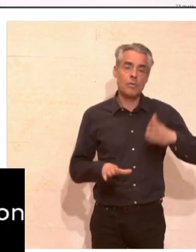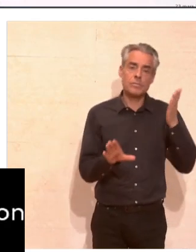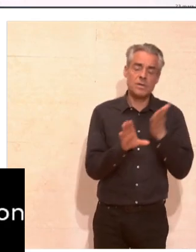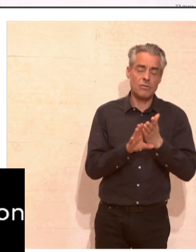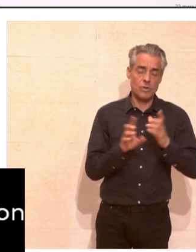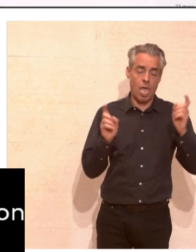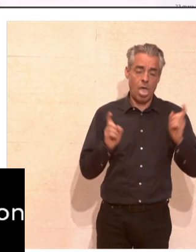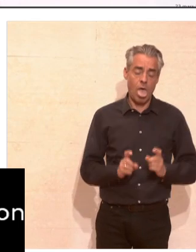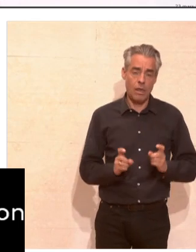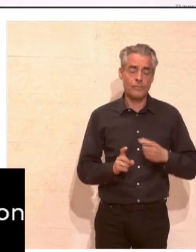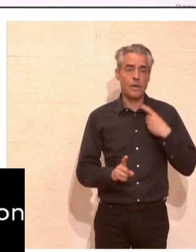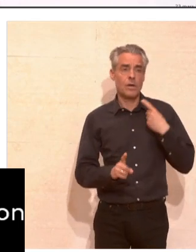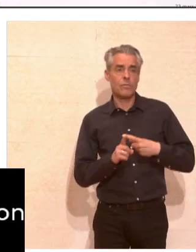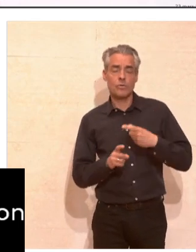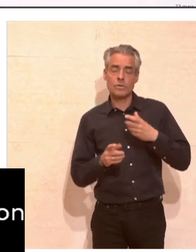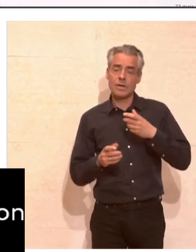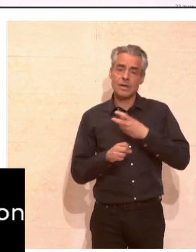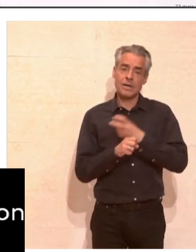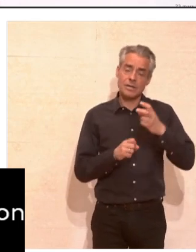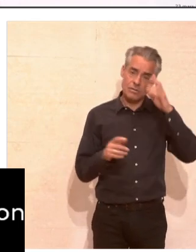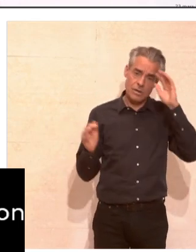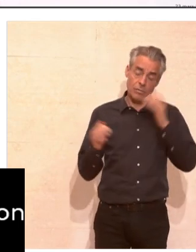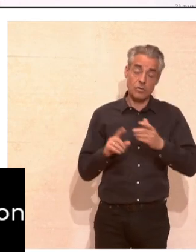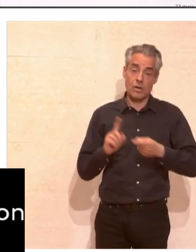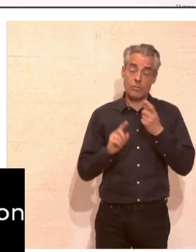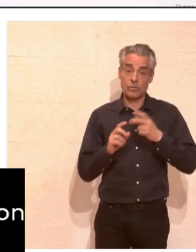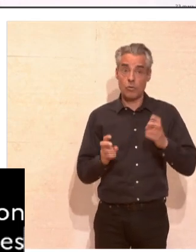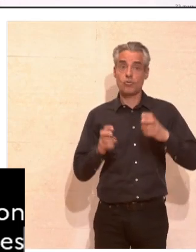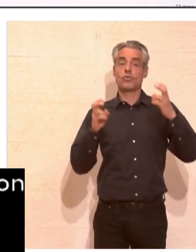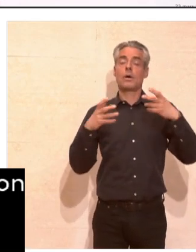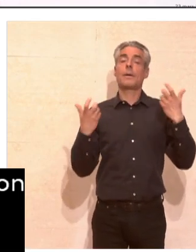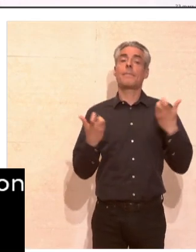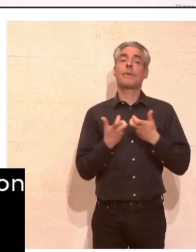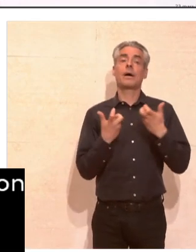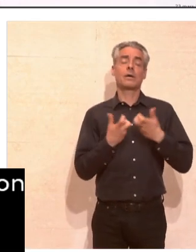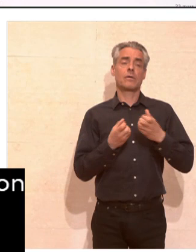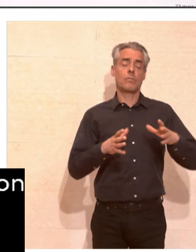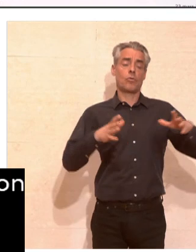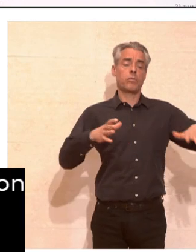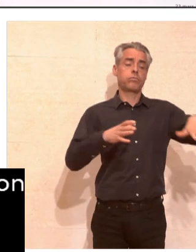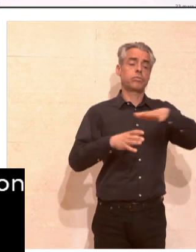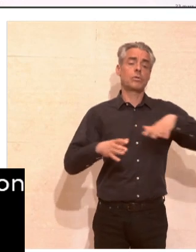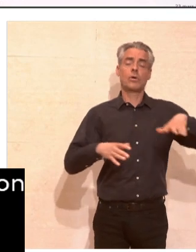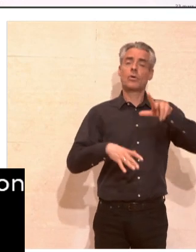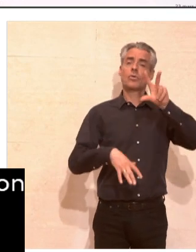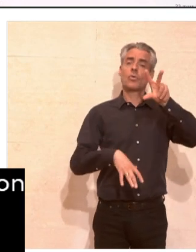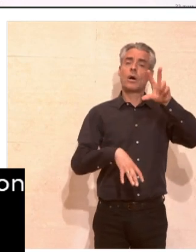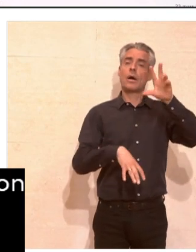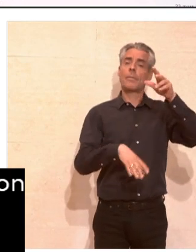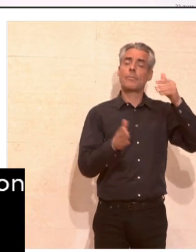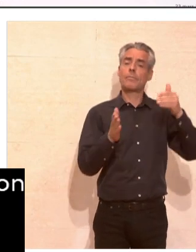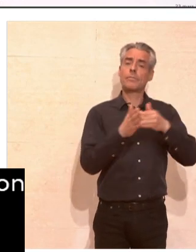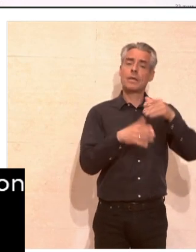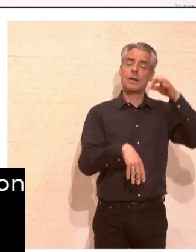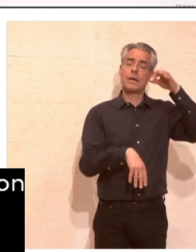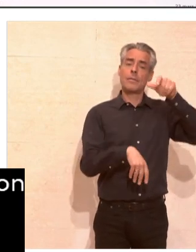et une augmentation du risque de dépression qui est très important. Et donc là, il y a par exemple une grosse cohorte de patients de plus de 3000, je dis patients,